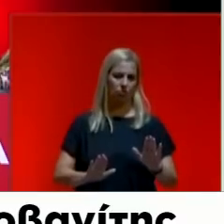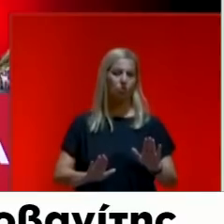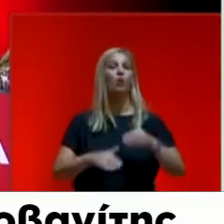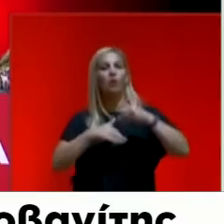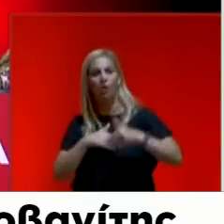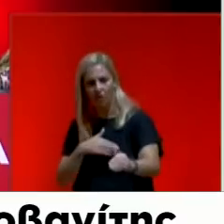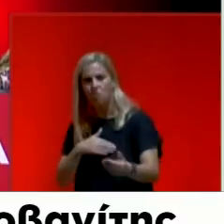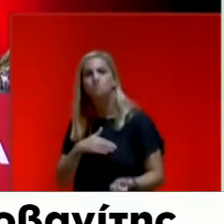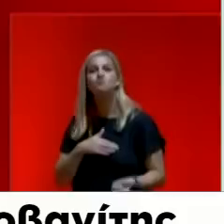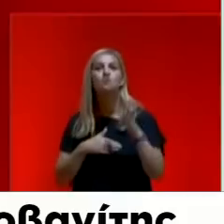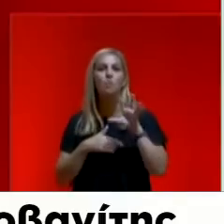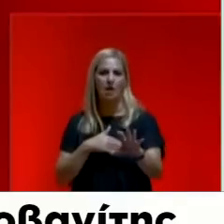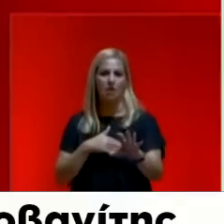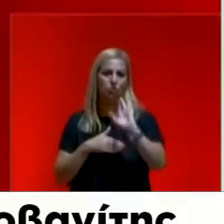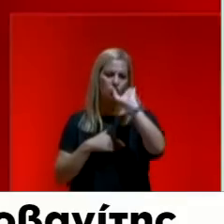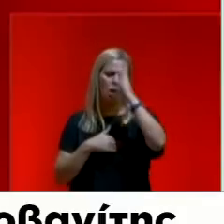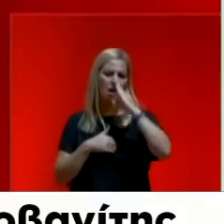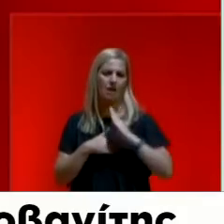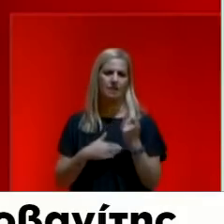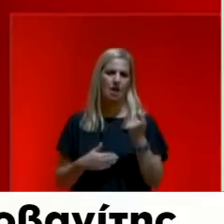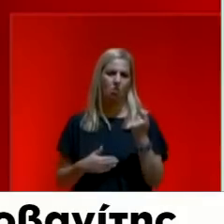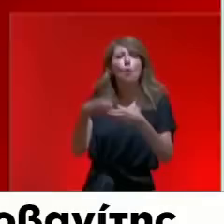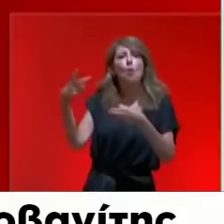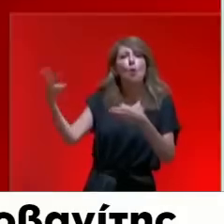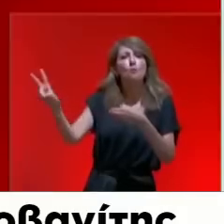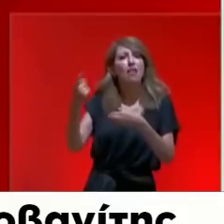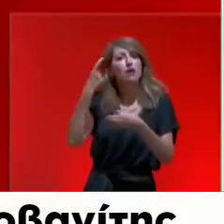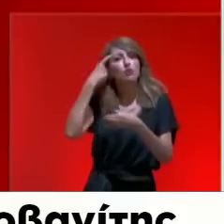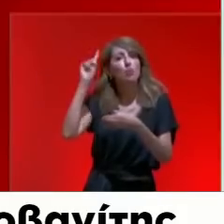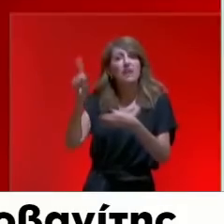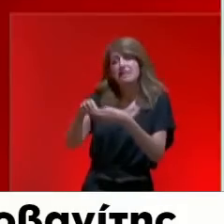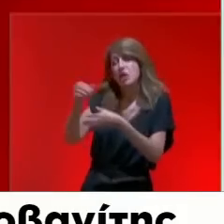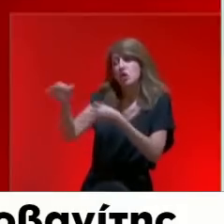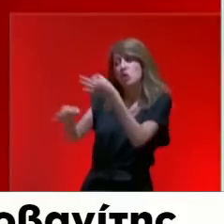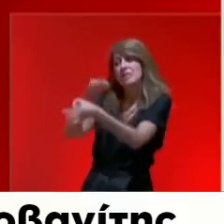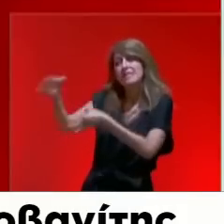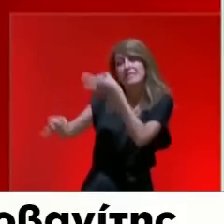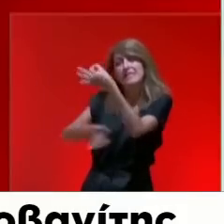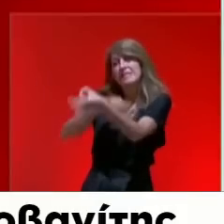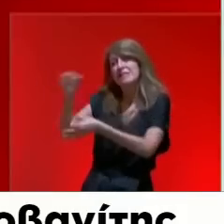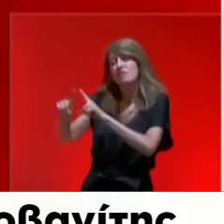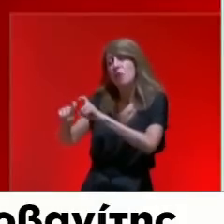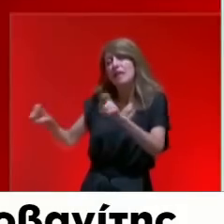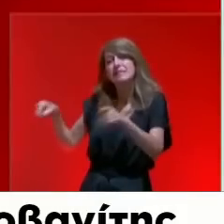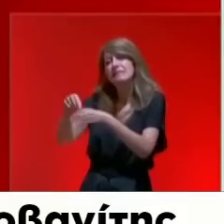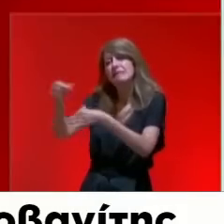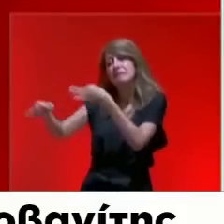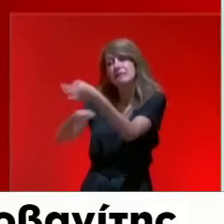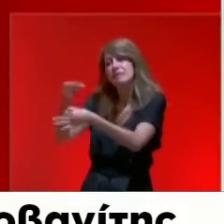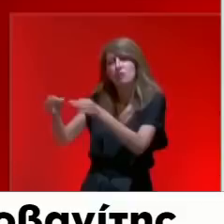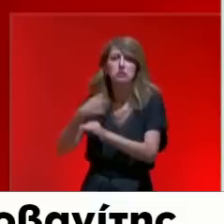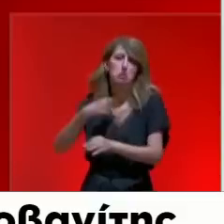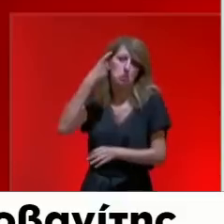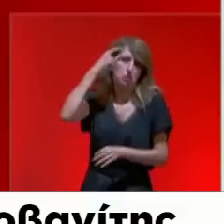είναι δημοκρατία. Μάλιστα. Όλα αυτά είναι δημοκρατία. Είναι δηλαδή το κράτος δικαίου. Υπόθεση Καραϊβάς, τι έγινε με αυτή την